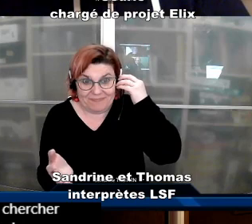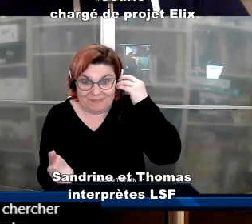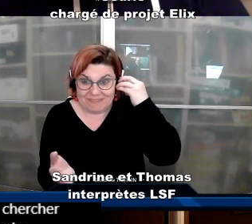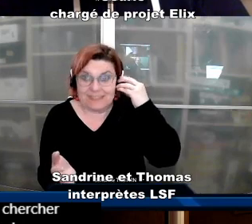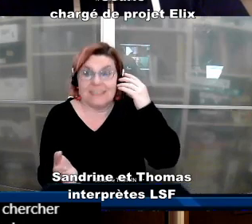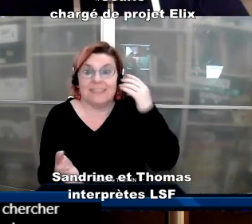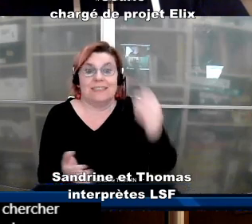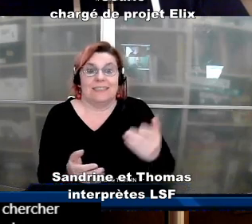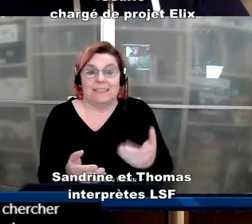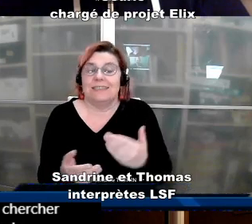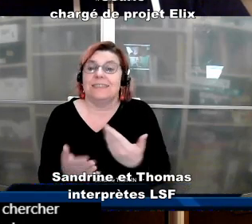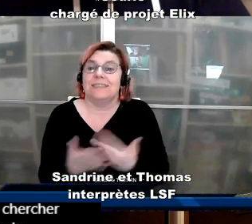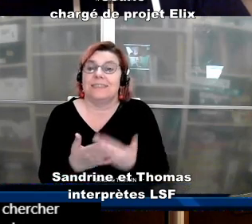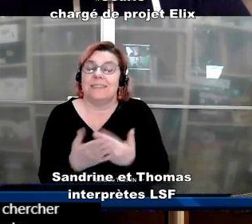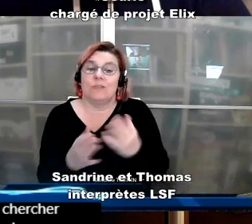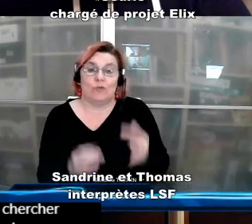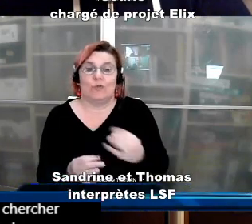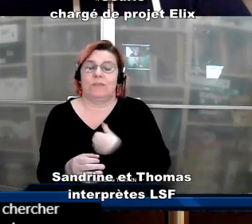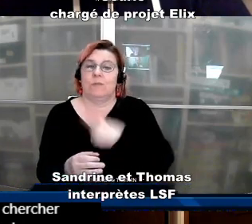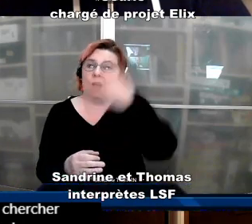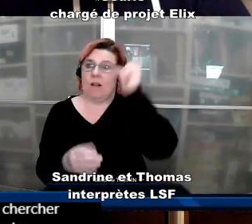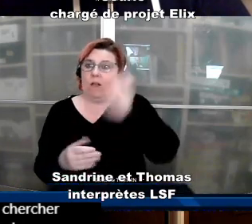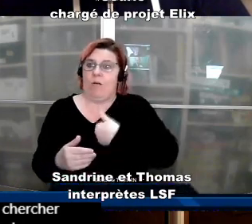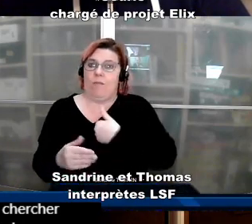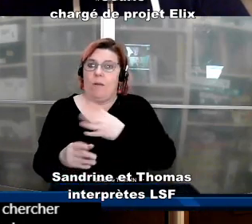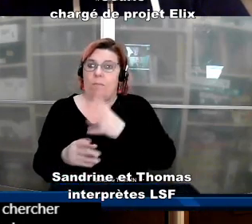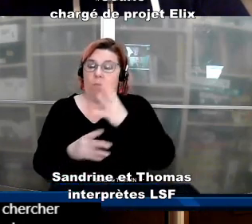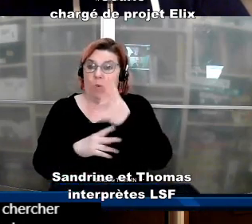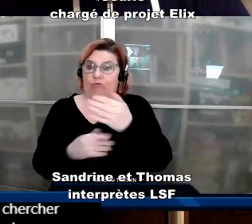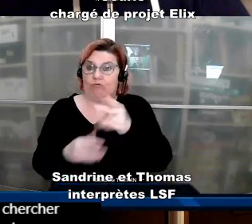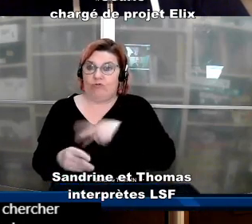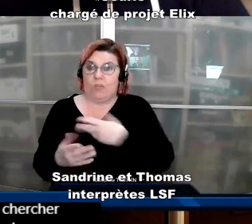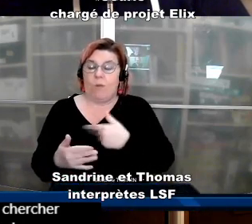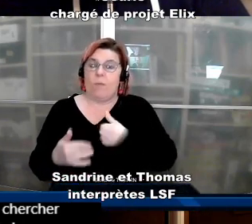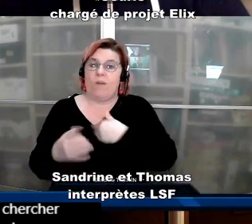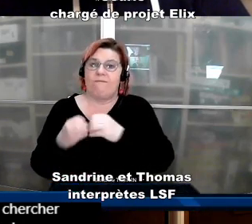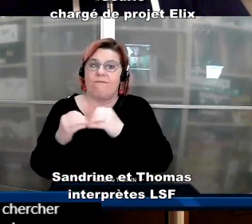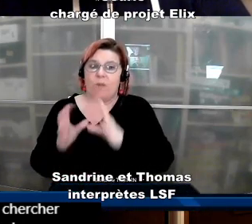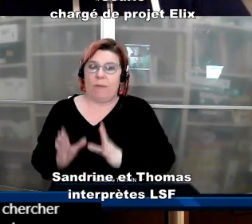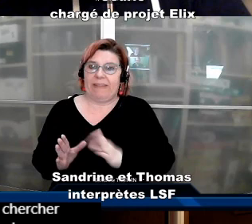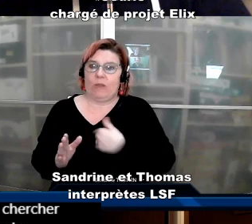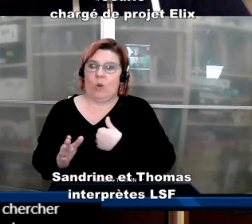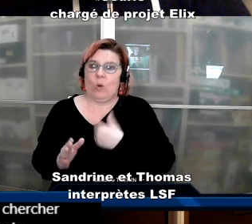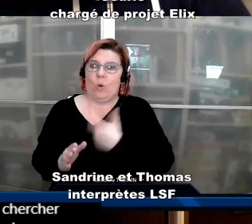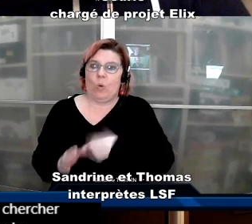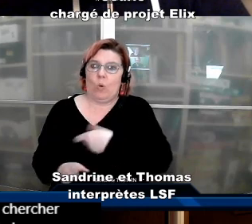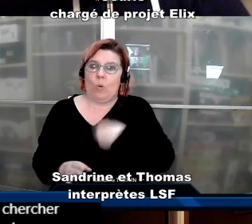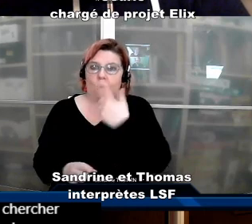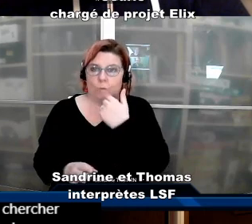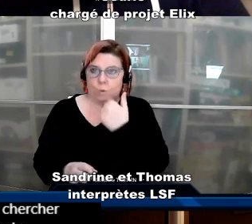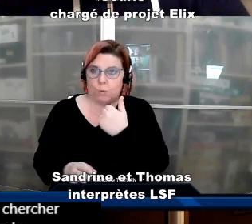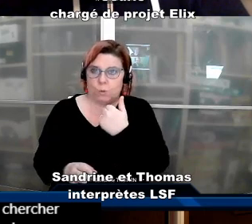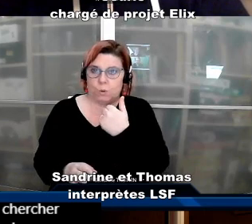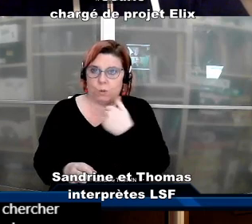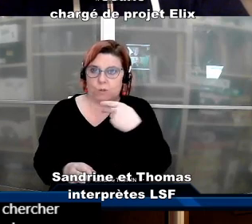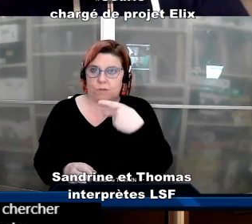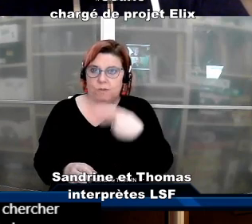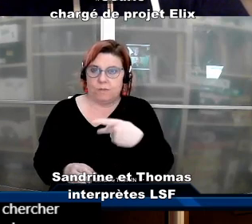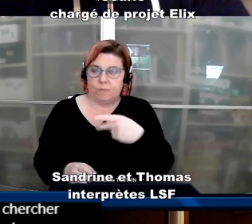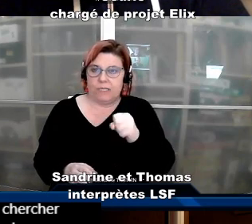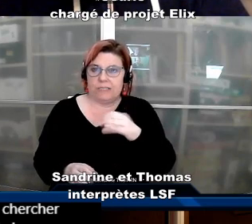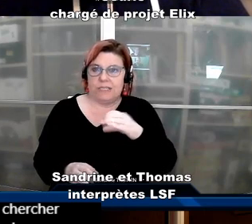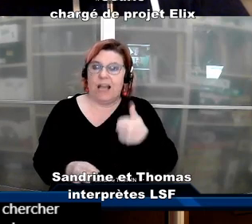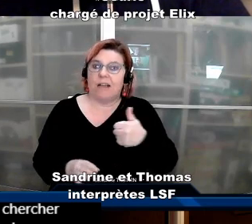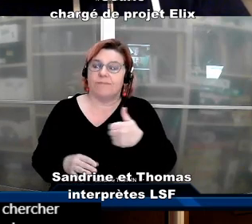et dans mes projets, parce que moi, je suis formateur pour la Croix-Rouge en PSC1, à côté de mon travail